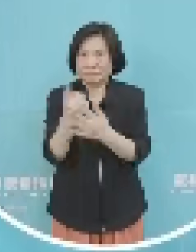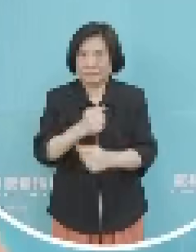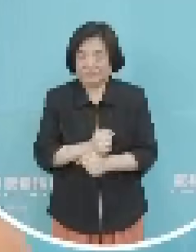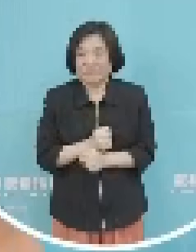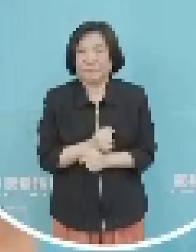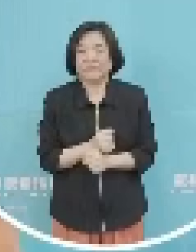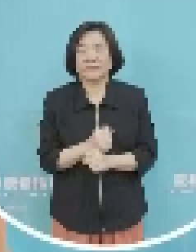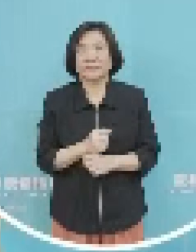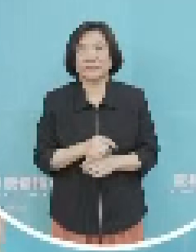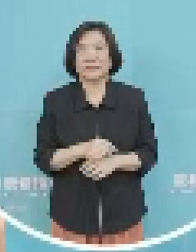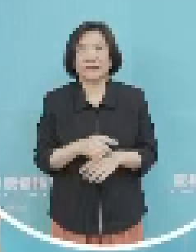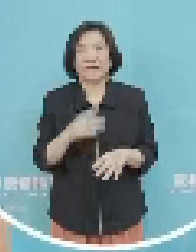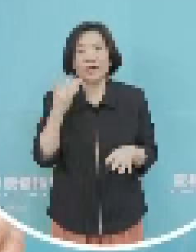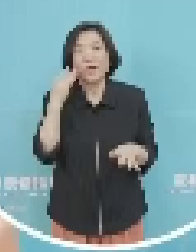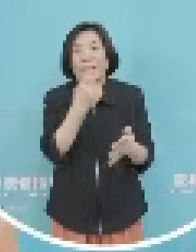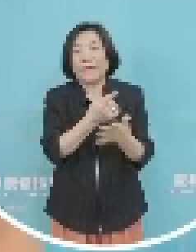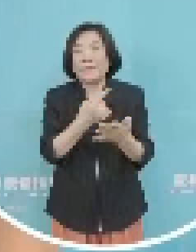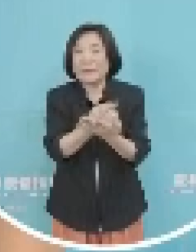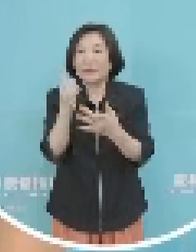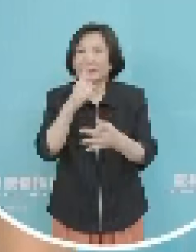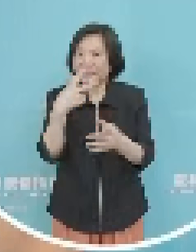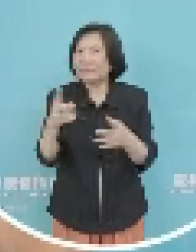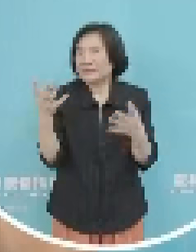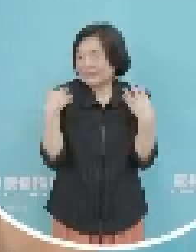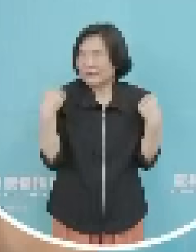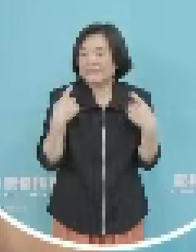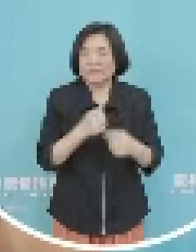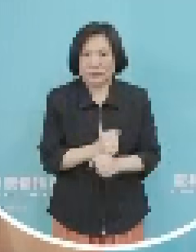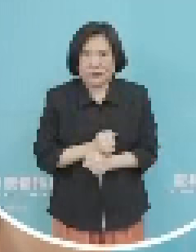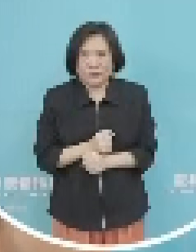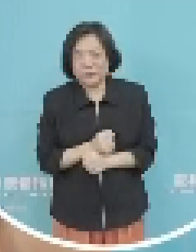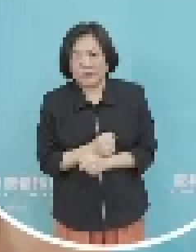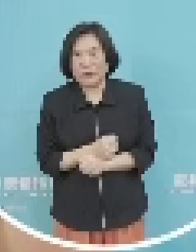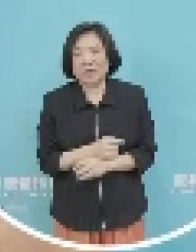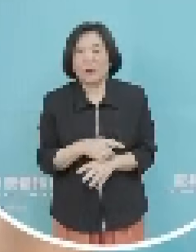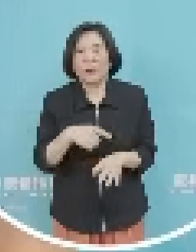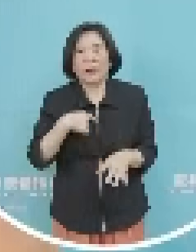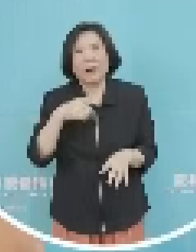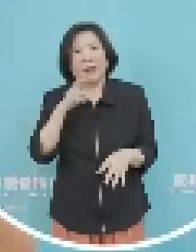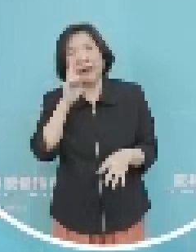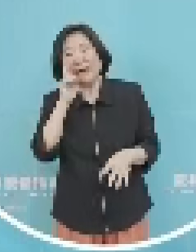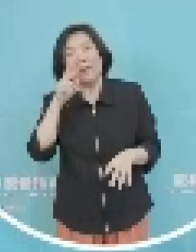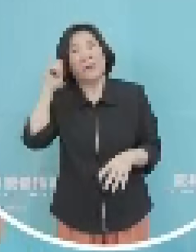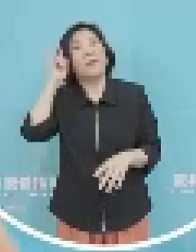有这种放松的行为，这样哈，让这个病例数哈，